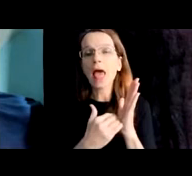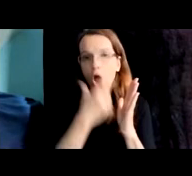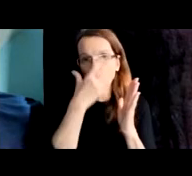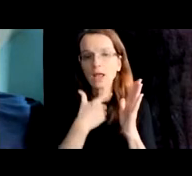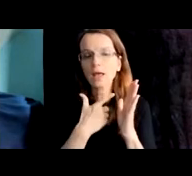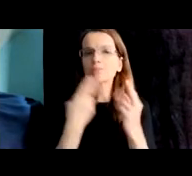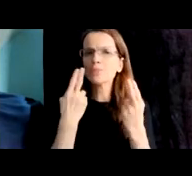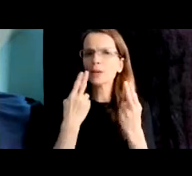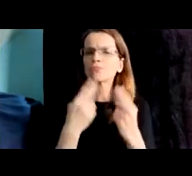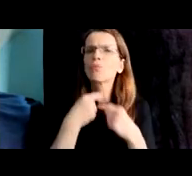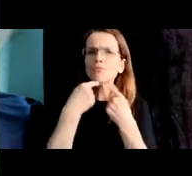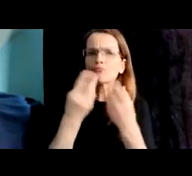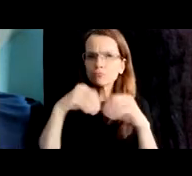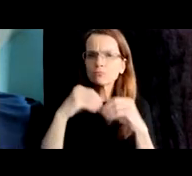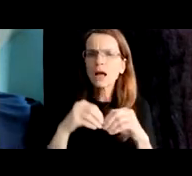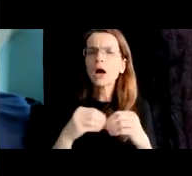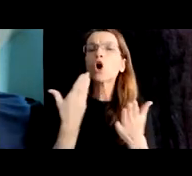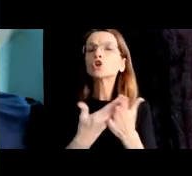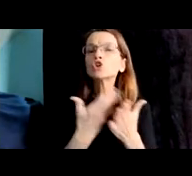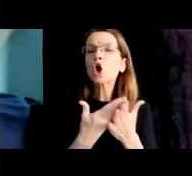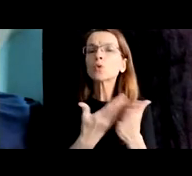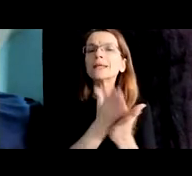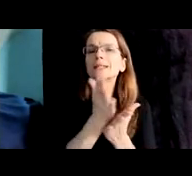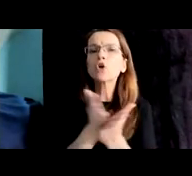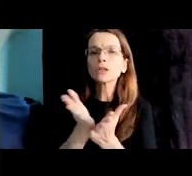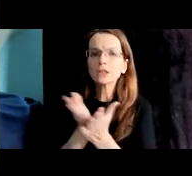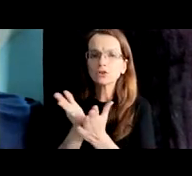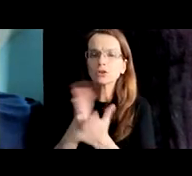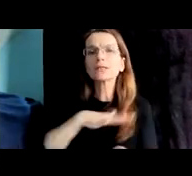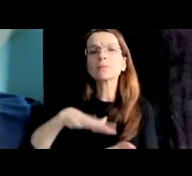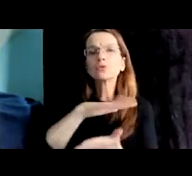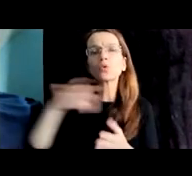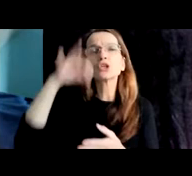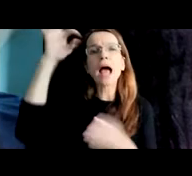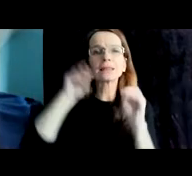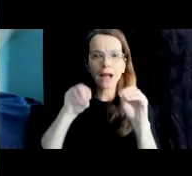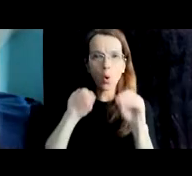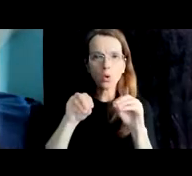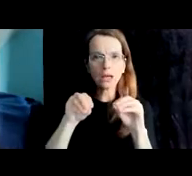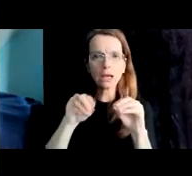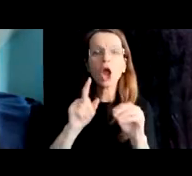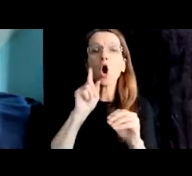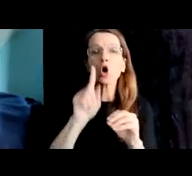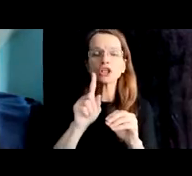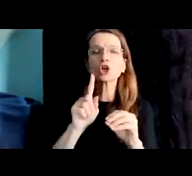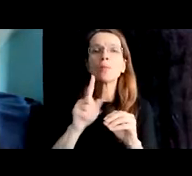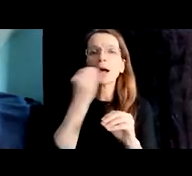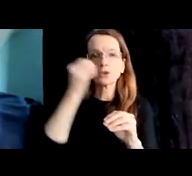potrebno opredeliti nekatera osnovna izhodišča z področja andragogike oziroma izobraževanja